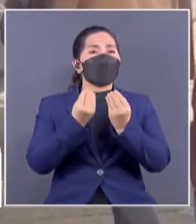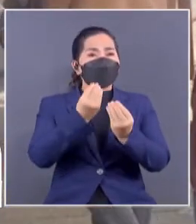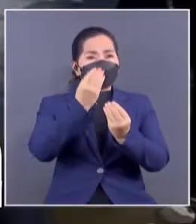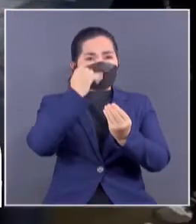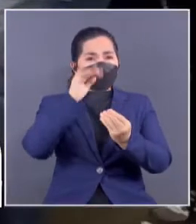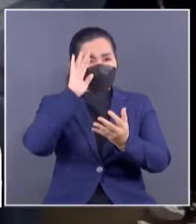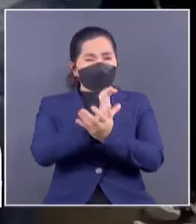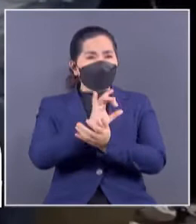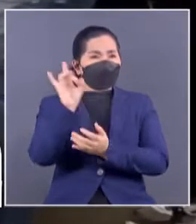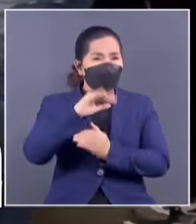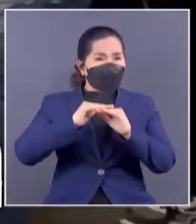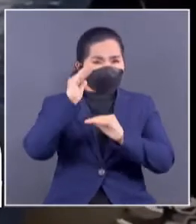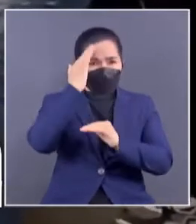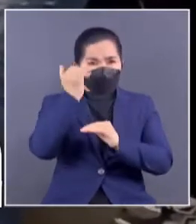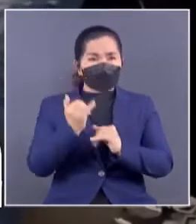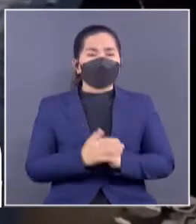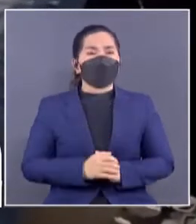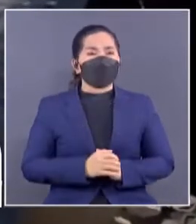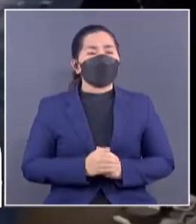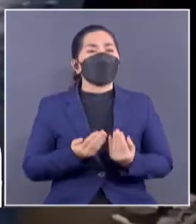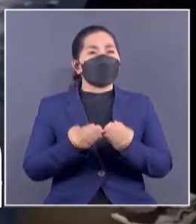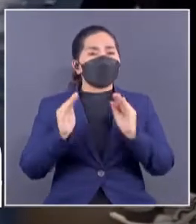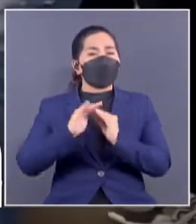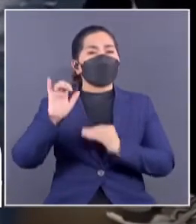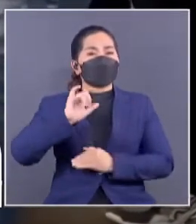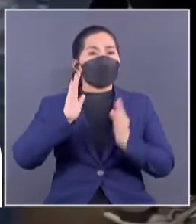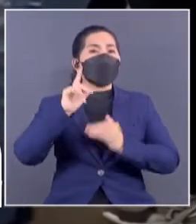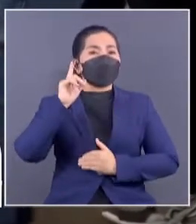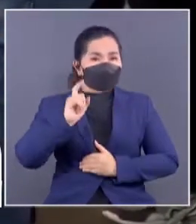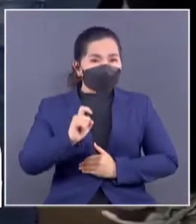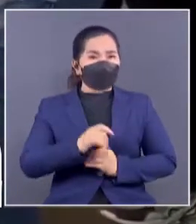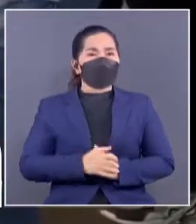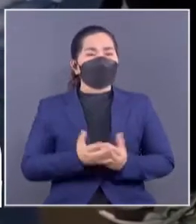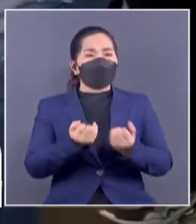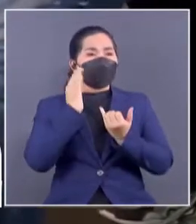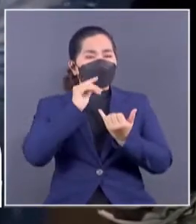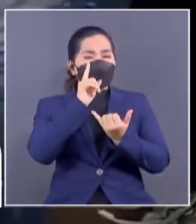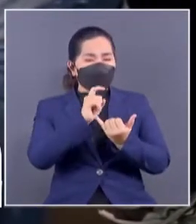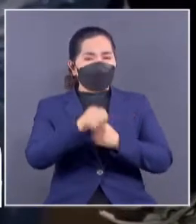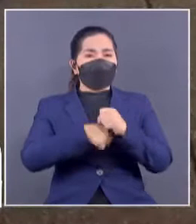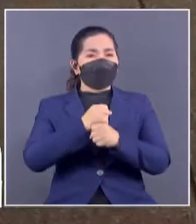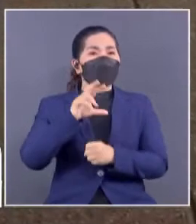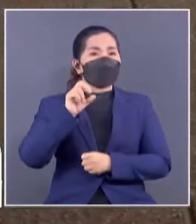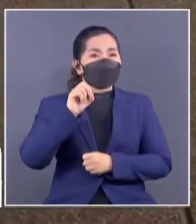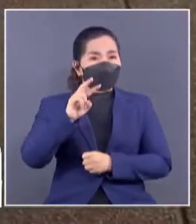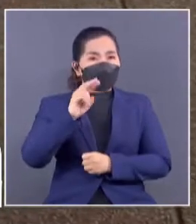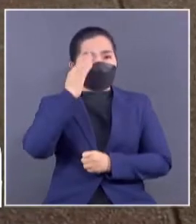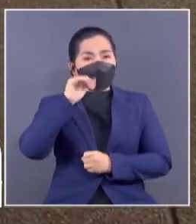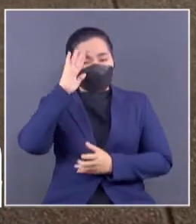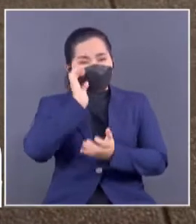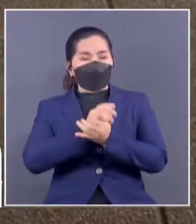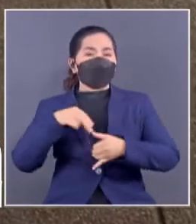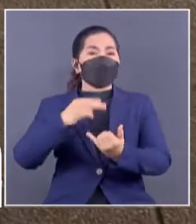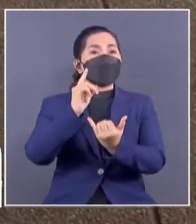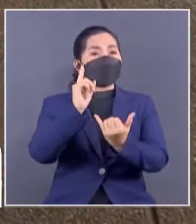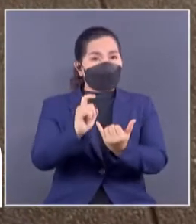ำรวจเนี่ยทำเกินกว่าเหตุหรือไม ่ ครอบครัวและญาติญาตินะครับเข้ารับศพชายวัย32ปีที่ถูกตำรวจสภ.น้ำยืนวิส